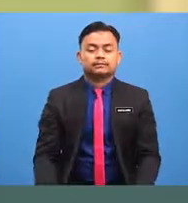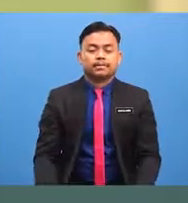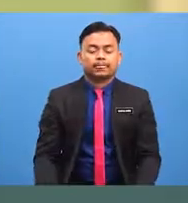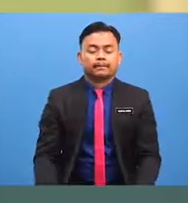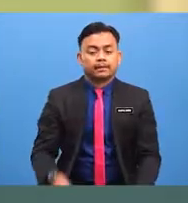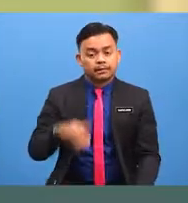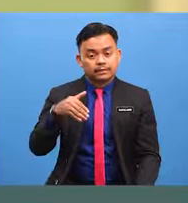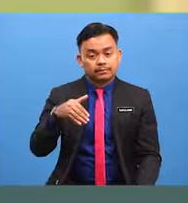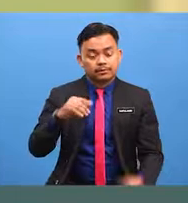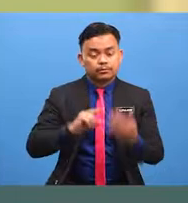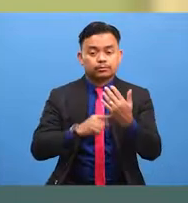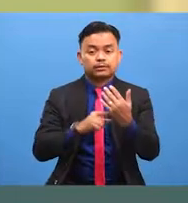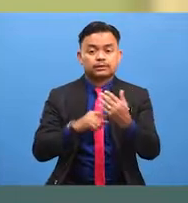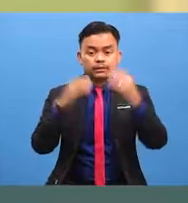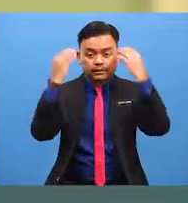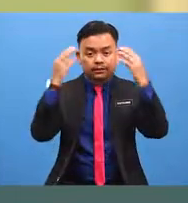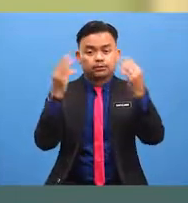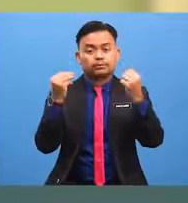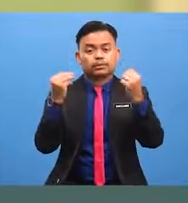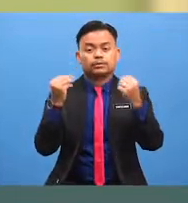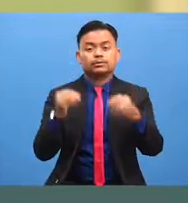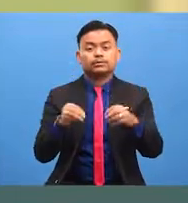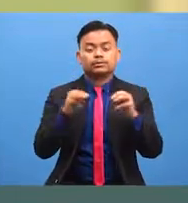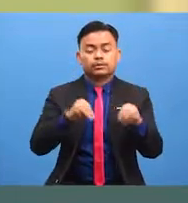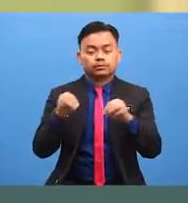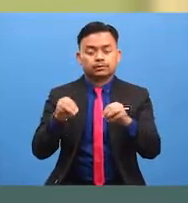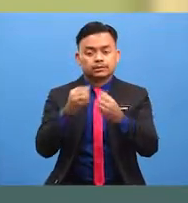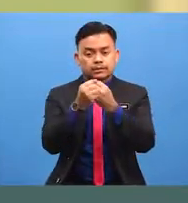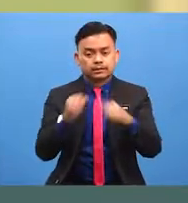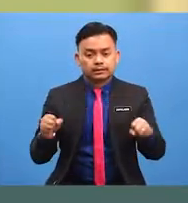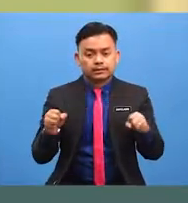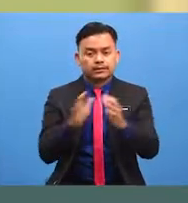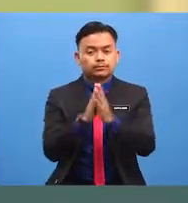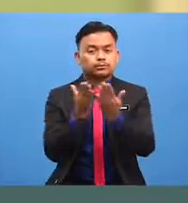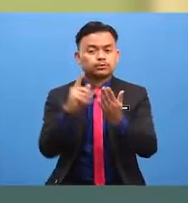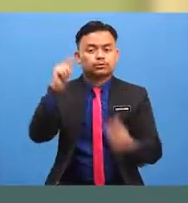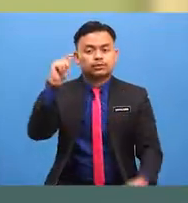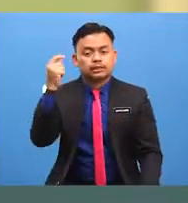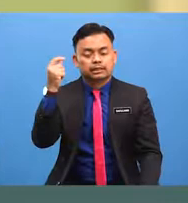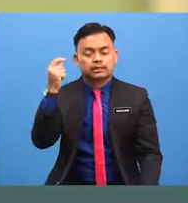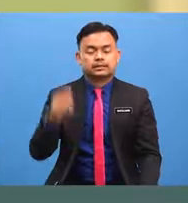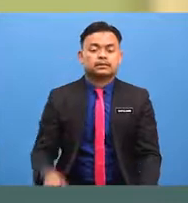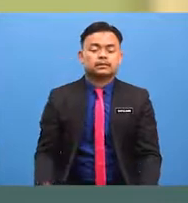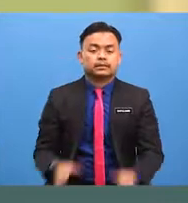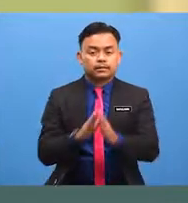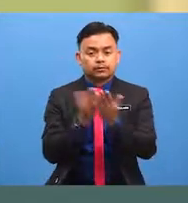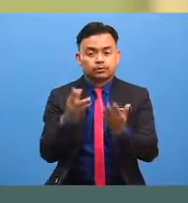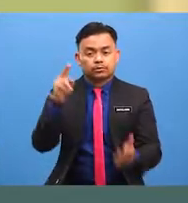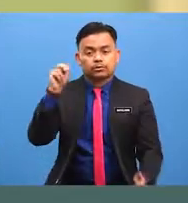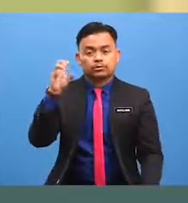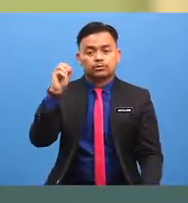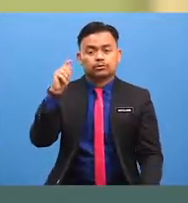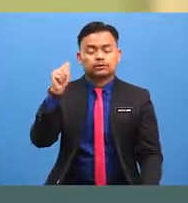minta murid-murid menyediakan buku teks sebagai rujukan, buku nota dan alat